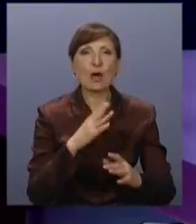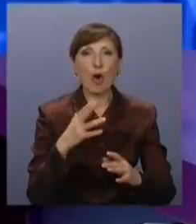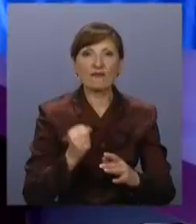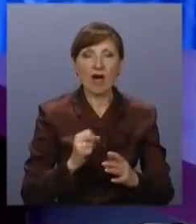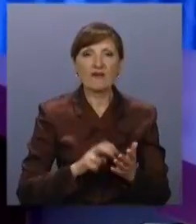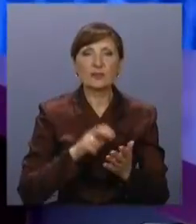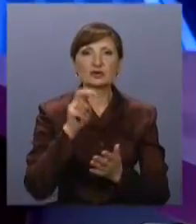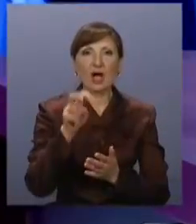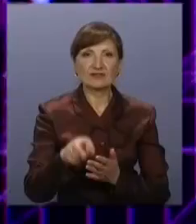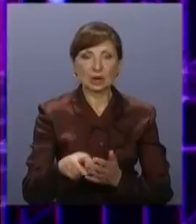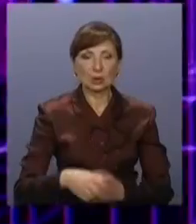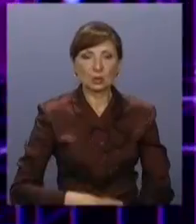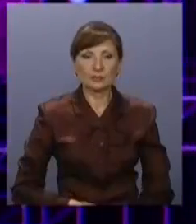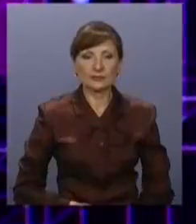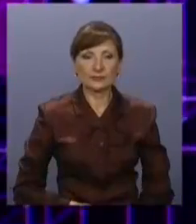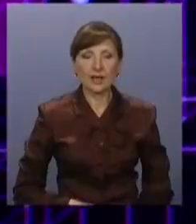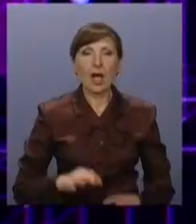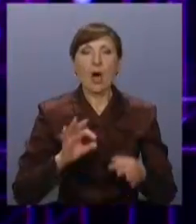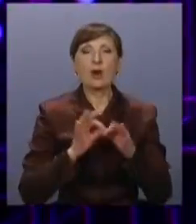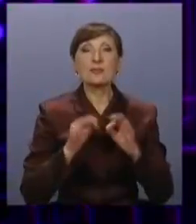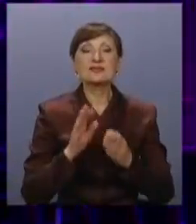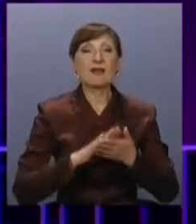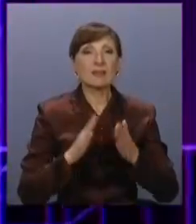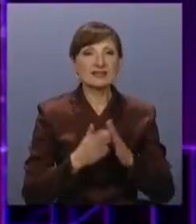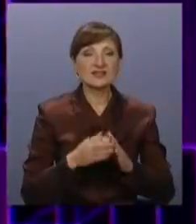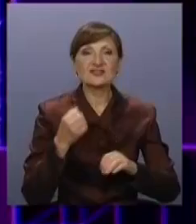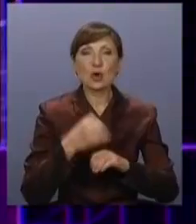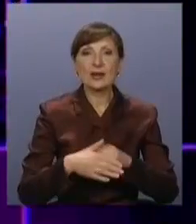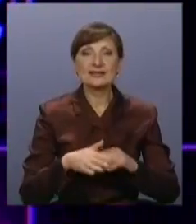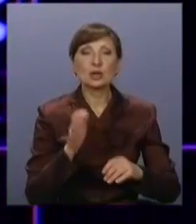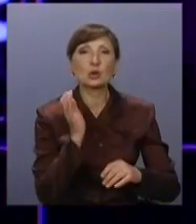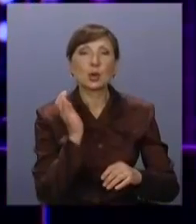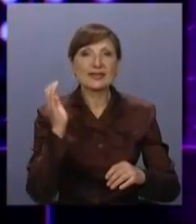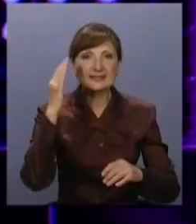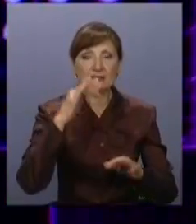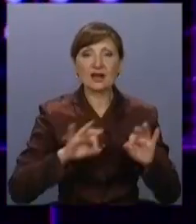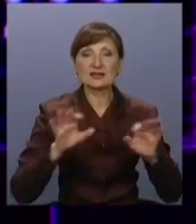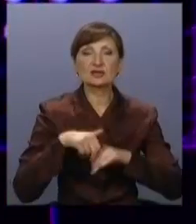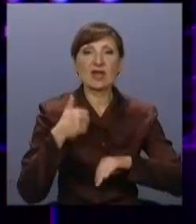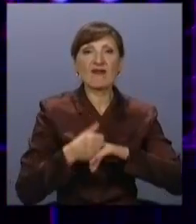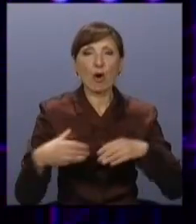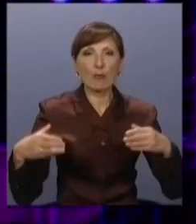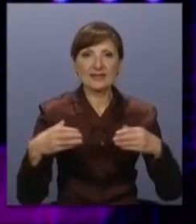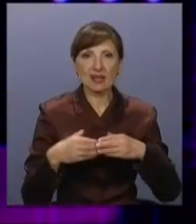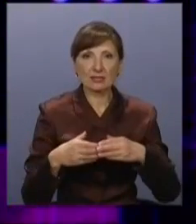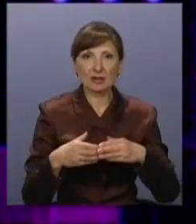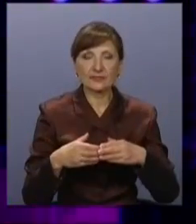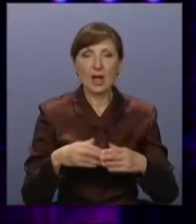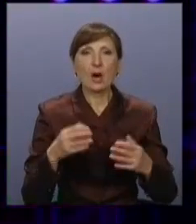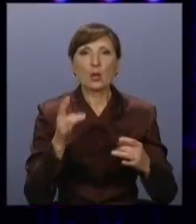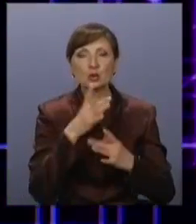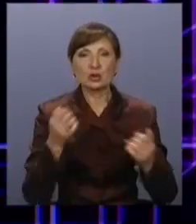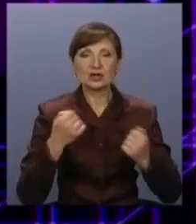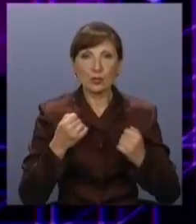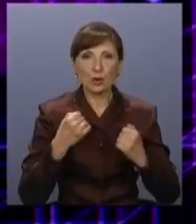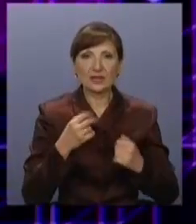прыжках в длину. Об олимпийской атмосфере в столице Туркменистана нам расскажет глава комитета Министерства культуры и спорта